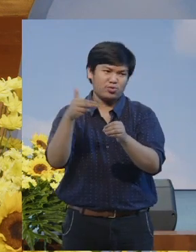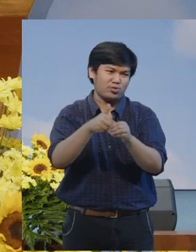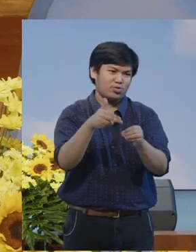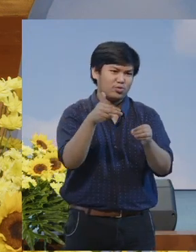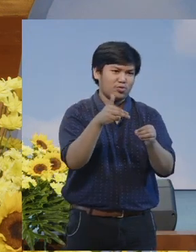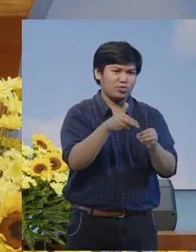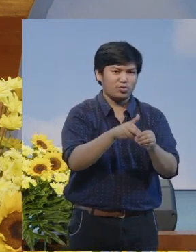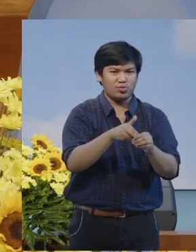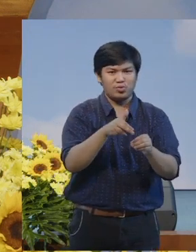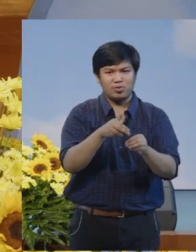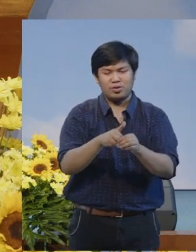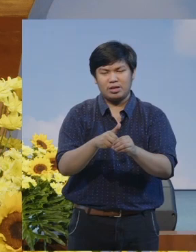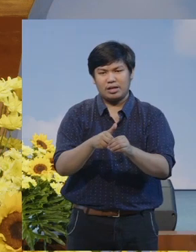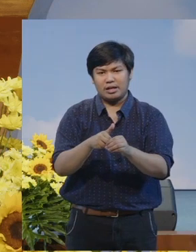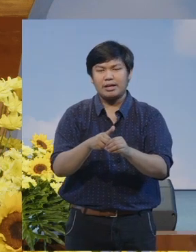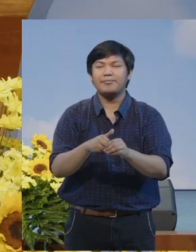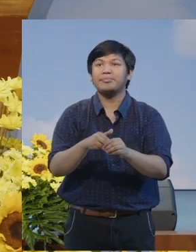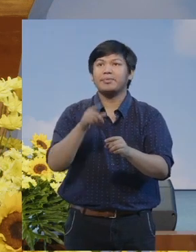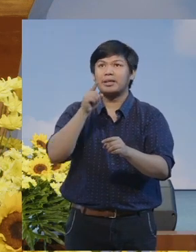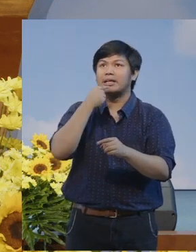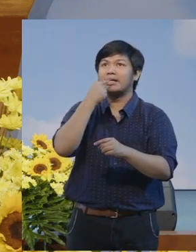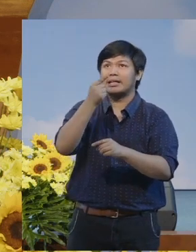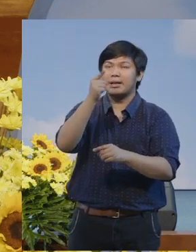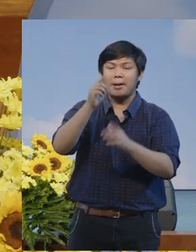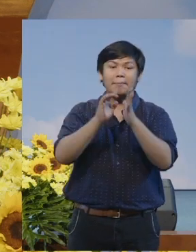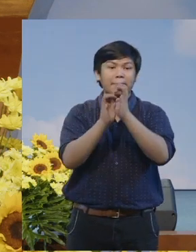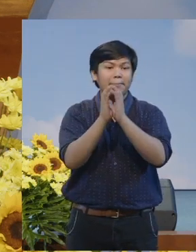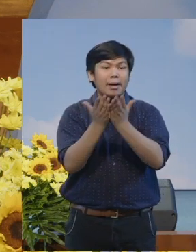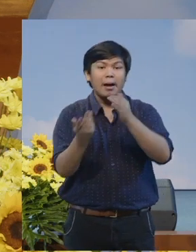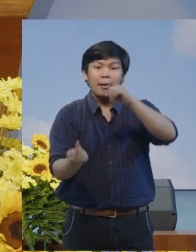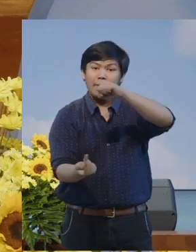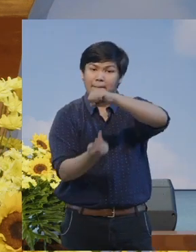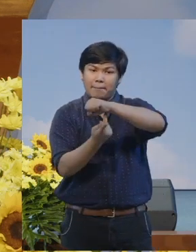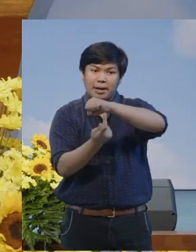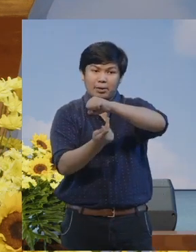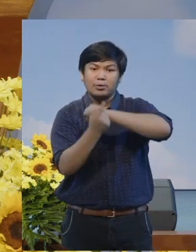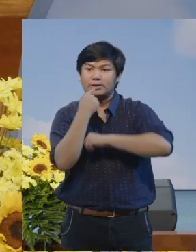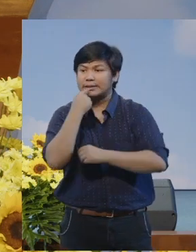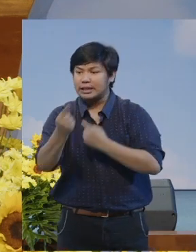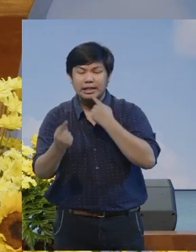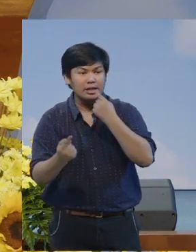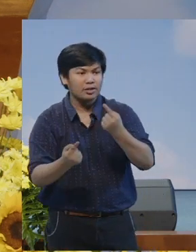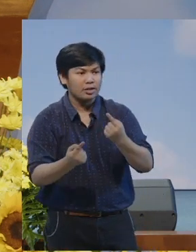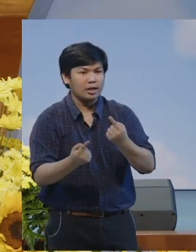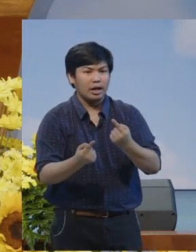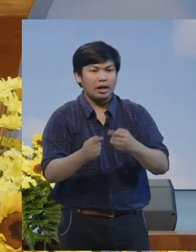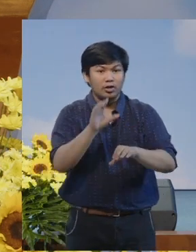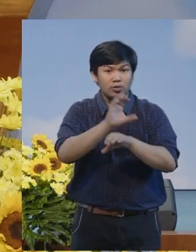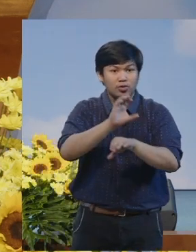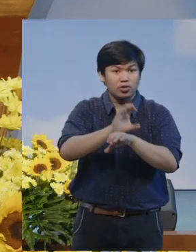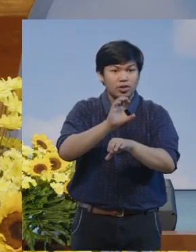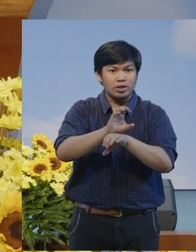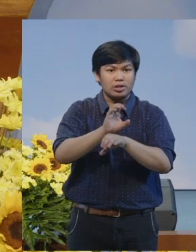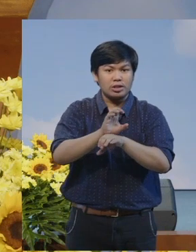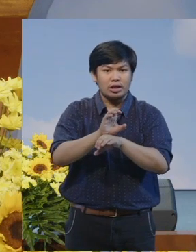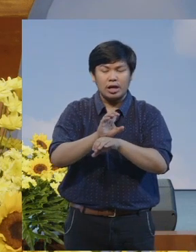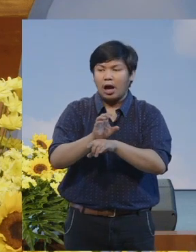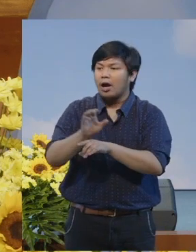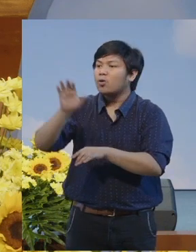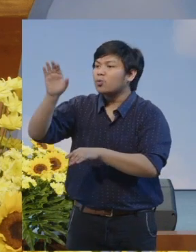Sa 1 Corinthians chapter 10, pinangangaralan ni Paulo ang mga taga-Korinto at pinaalahanan